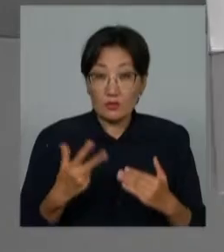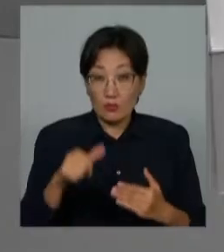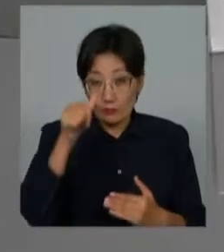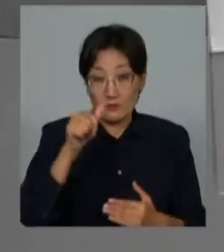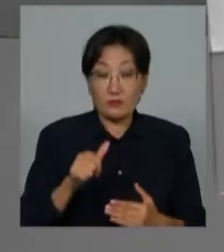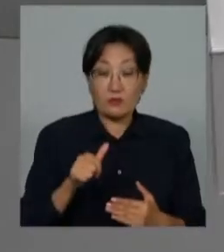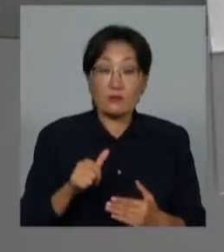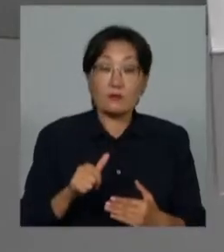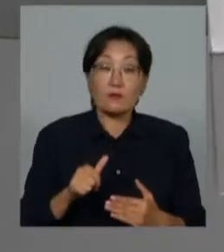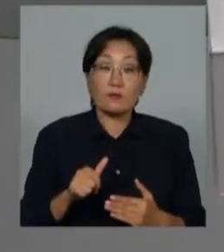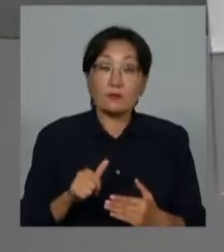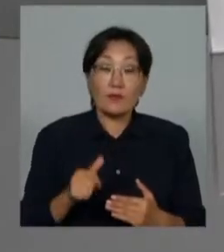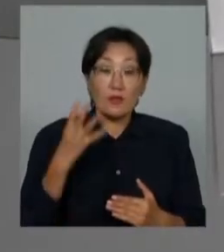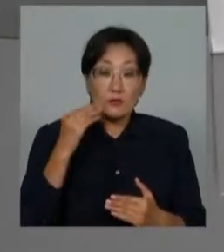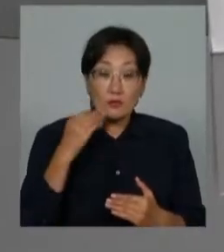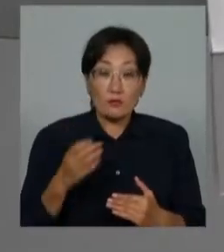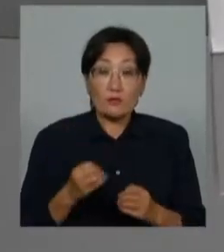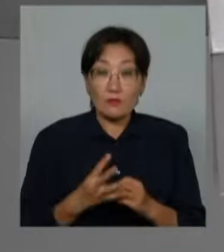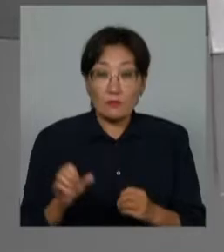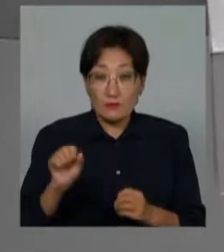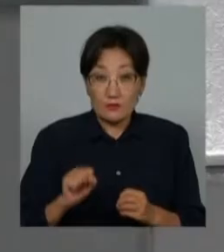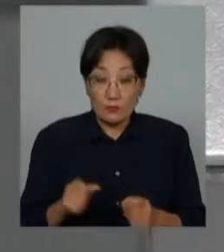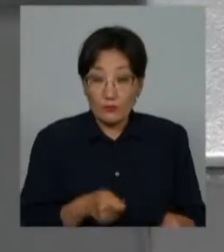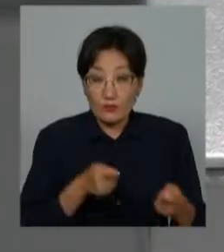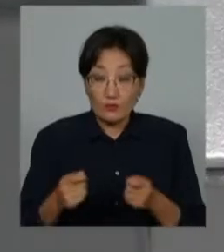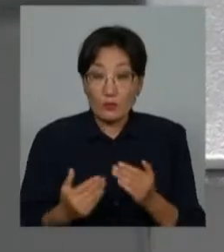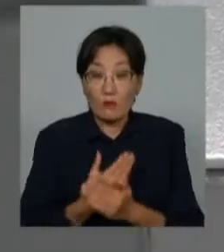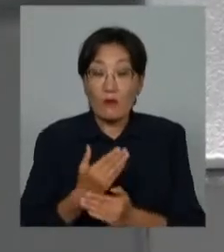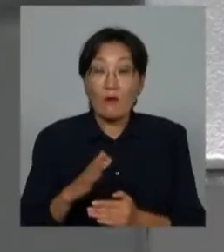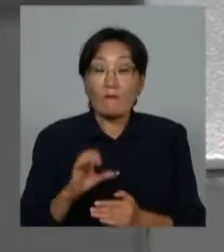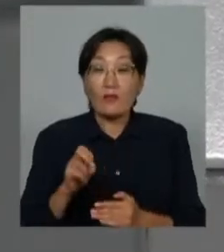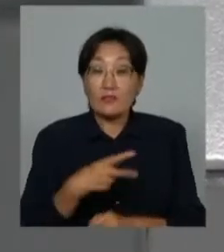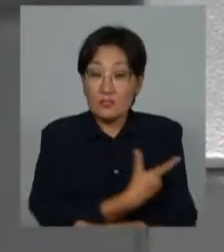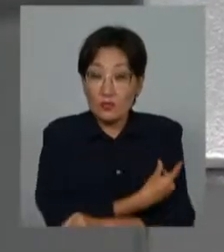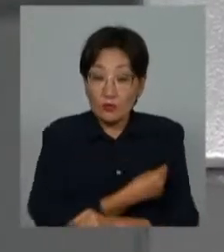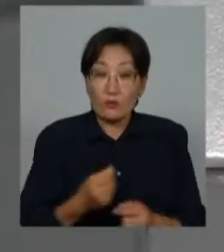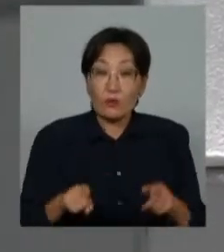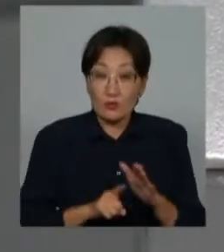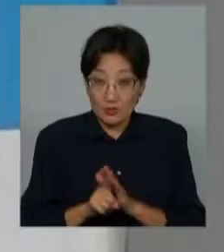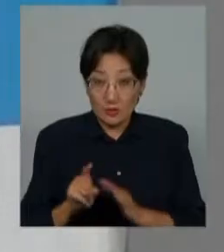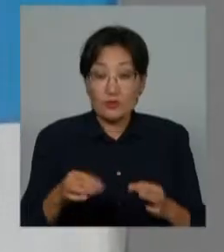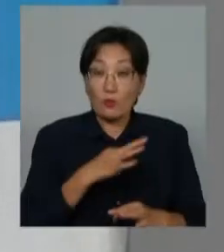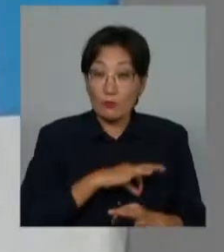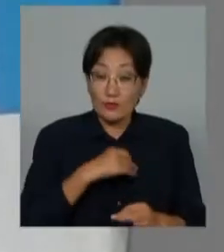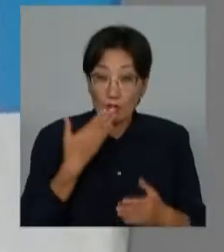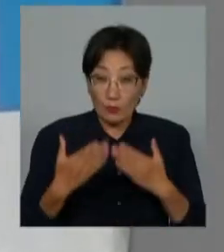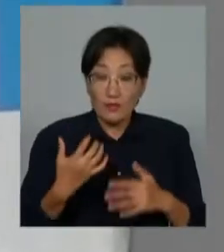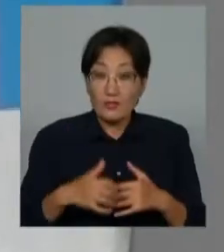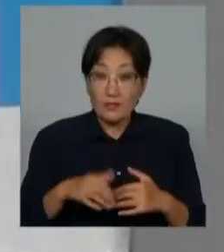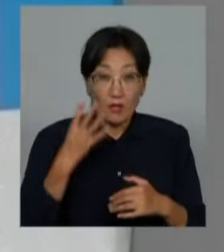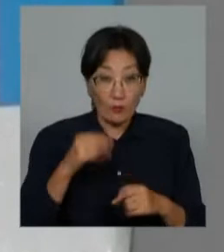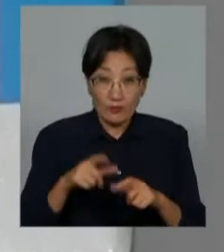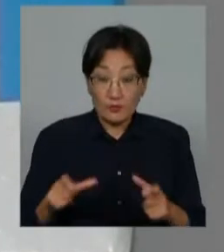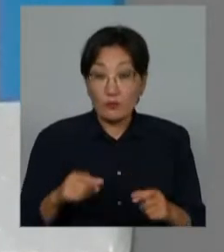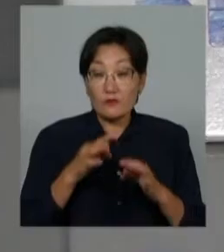3 месяцев. В Алматы 14 августа доставили новую вакцину «Верасел», и она уже начала пользоваться спросом среди алматинцев.